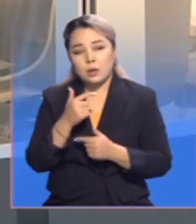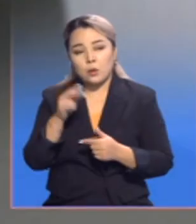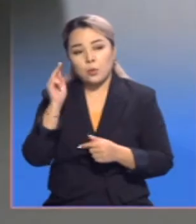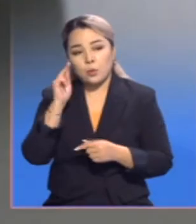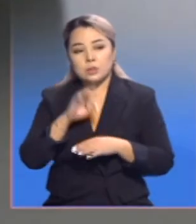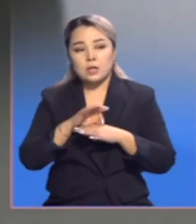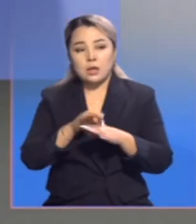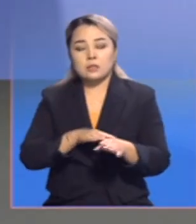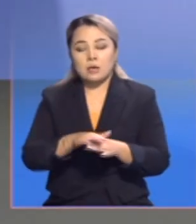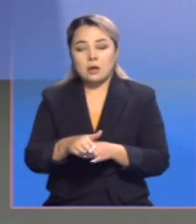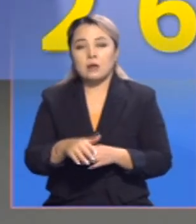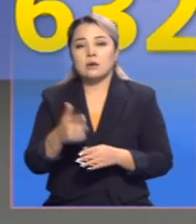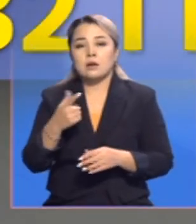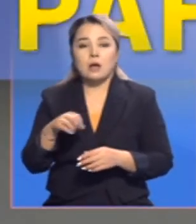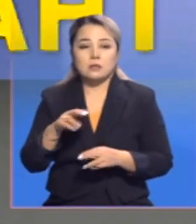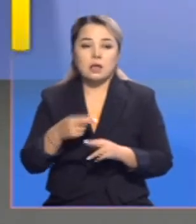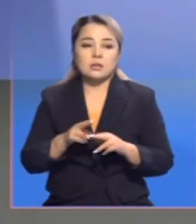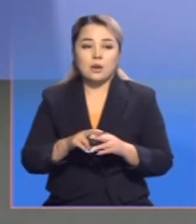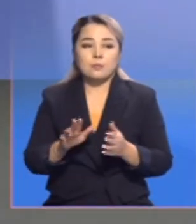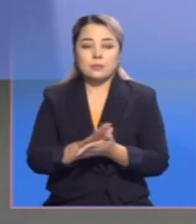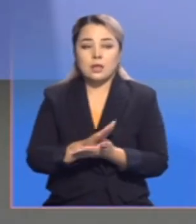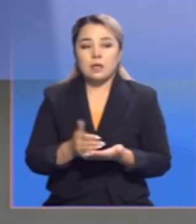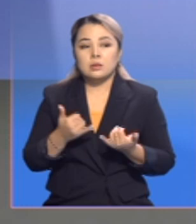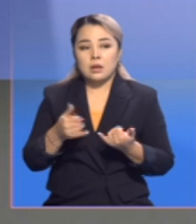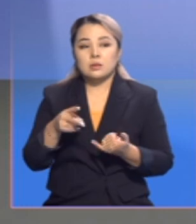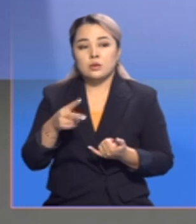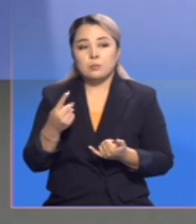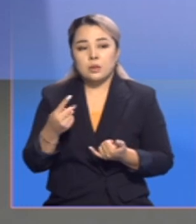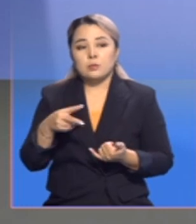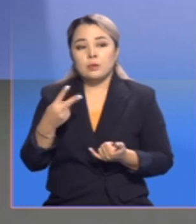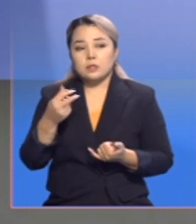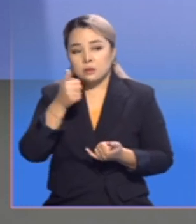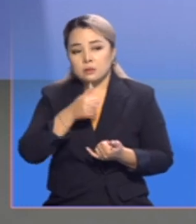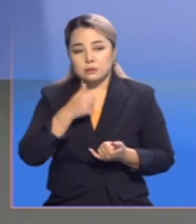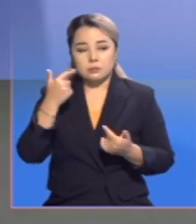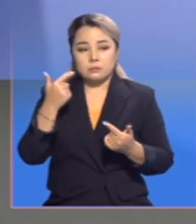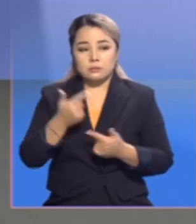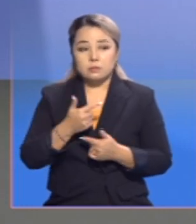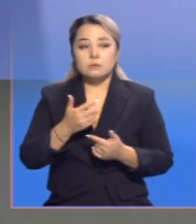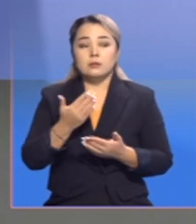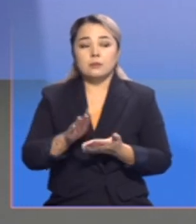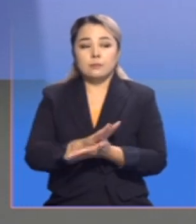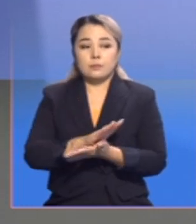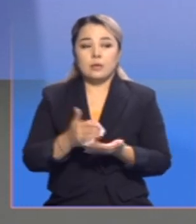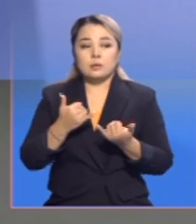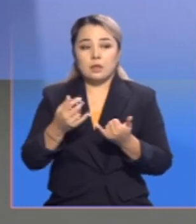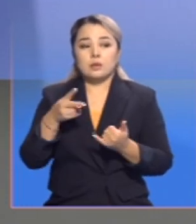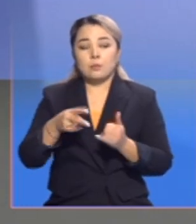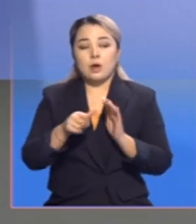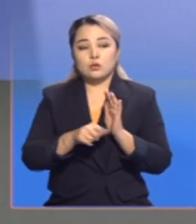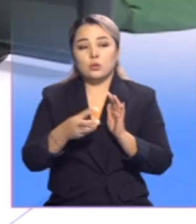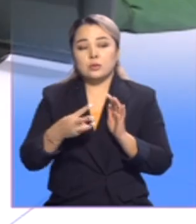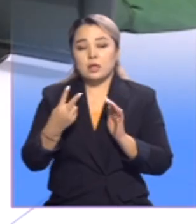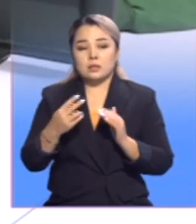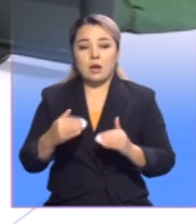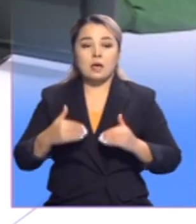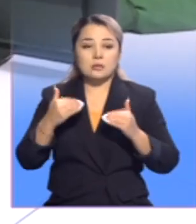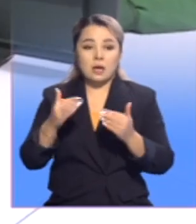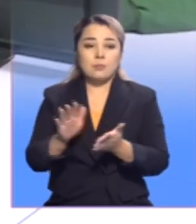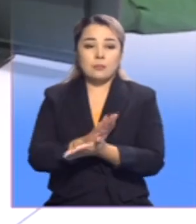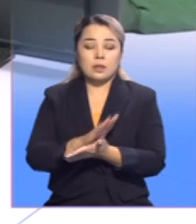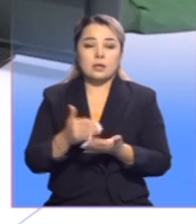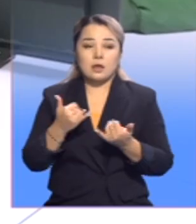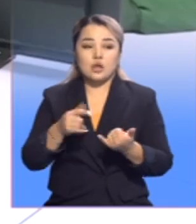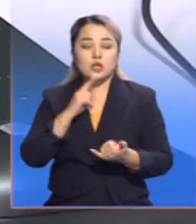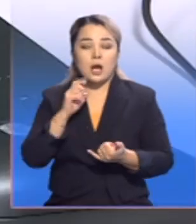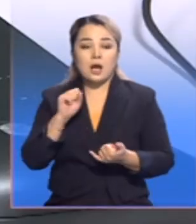жатыр. 2021-2022 оқу жылында білім грантының саны 2632-ге дейін артқан. Грантпен бірге